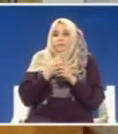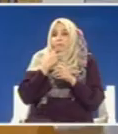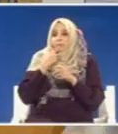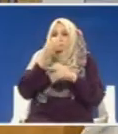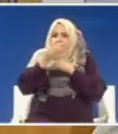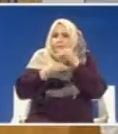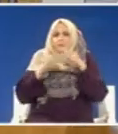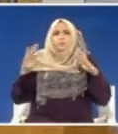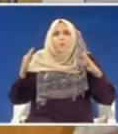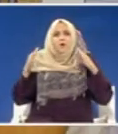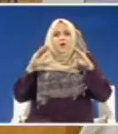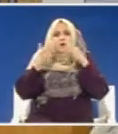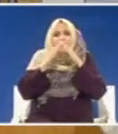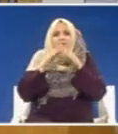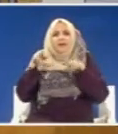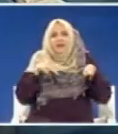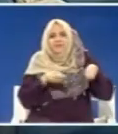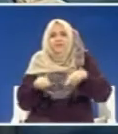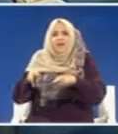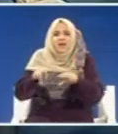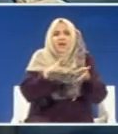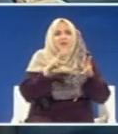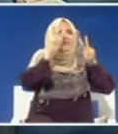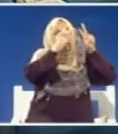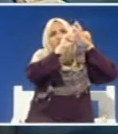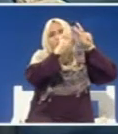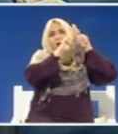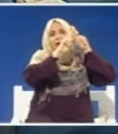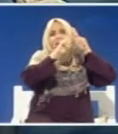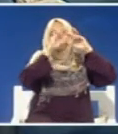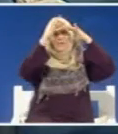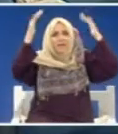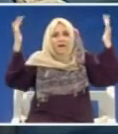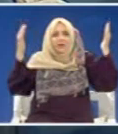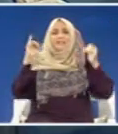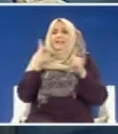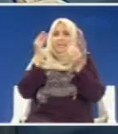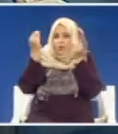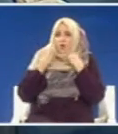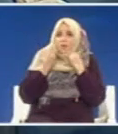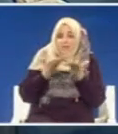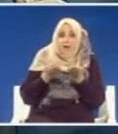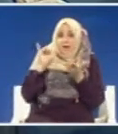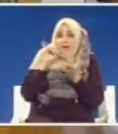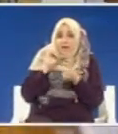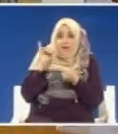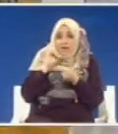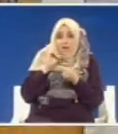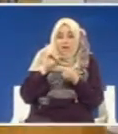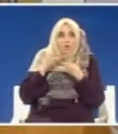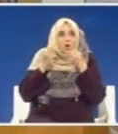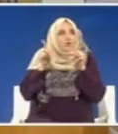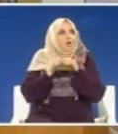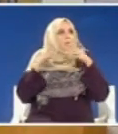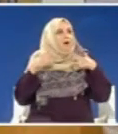الكون من الجبال والأنهار والنجوم والفضاء؟ من الذي تكرم علينا بهذا الثوب